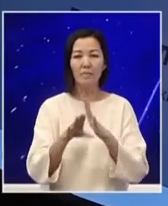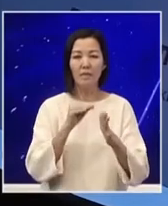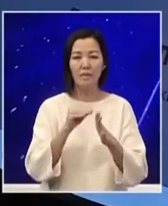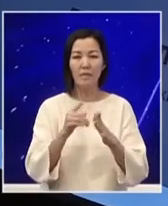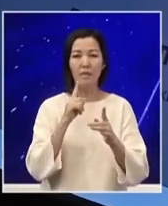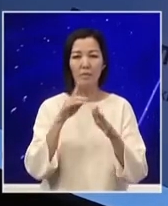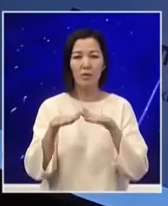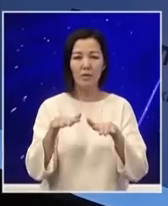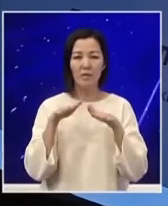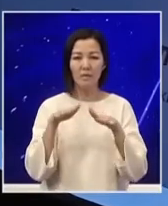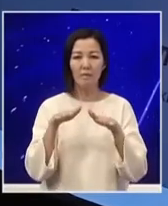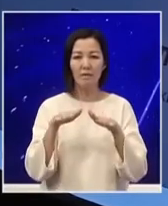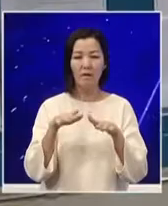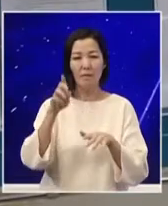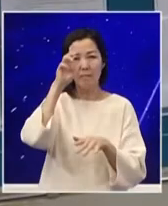парламента.